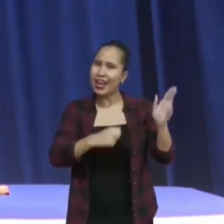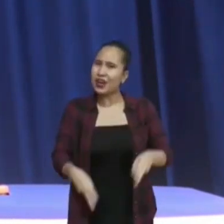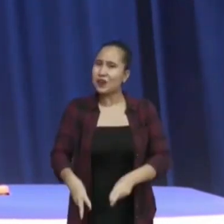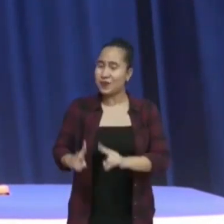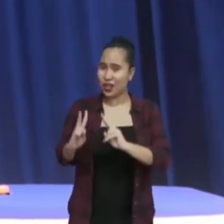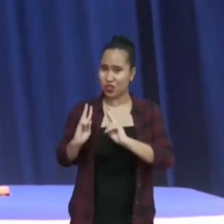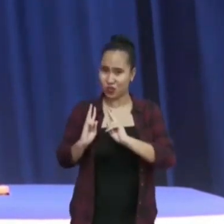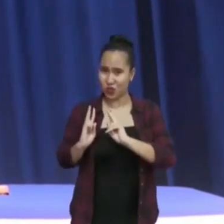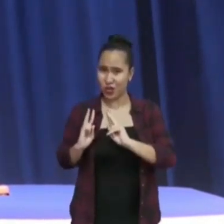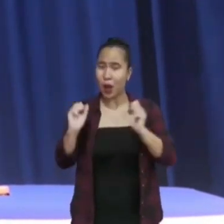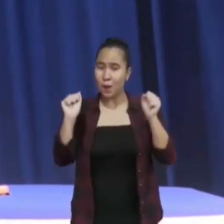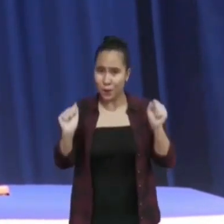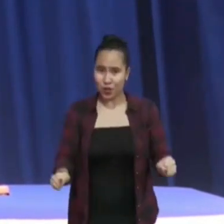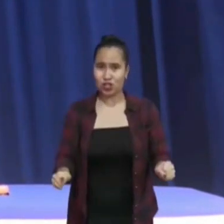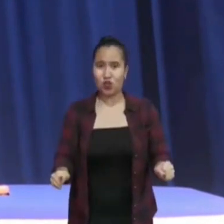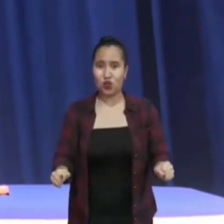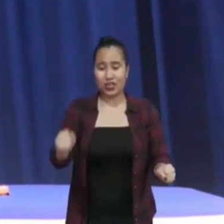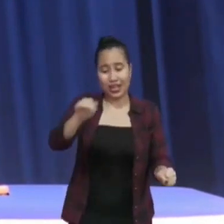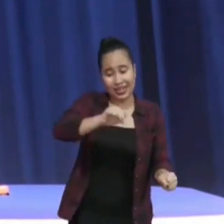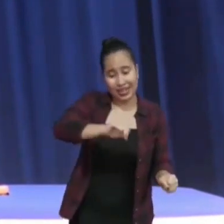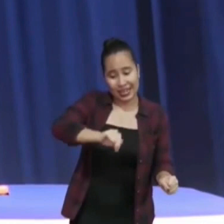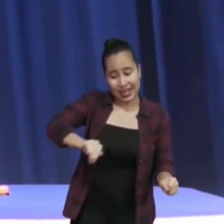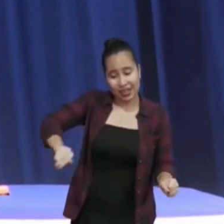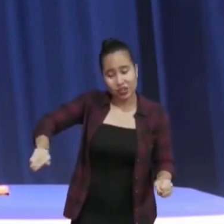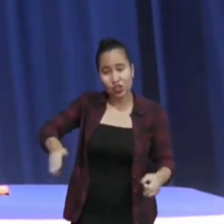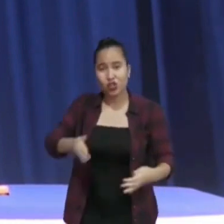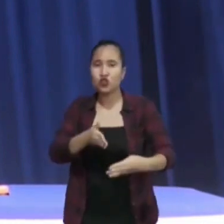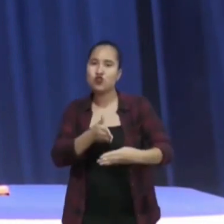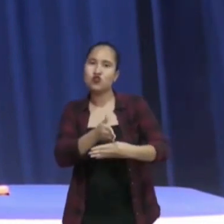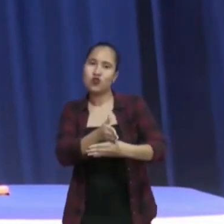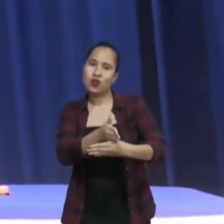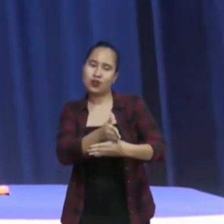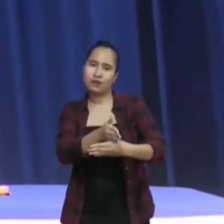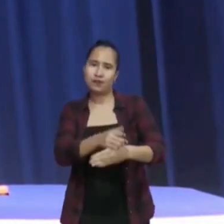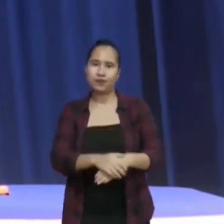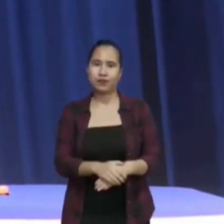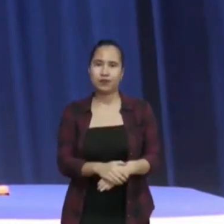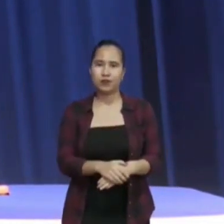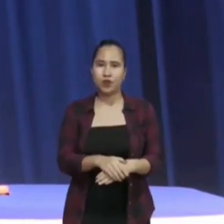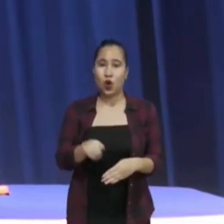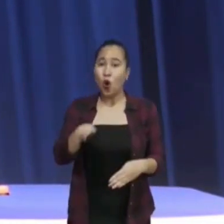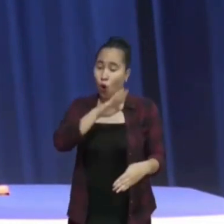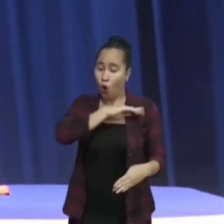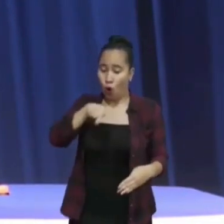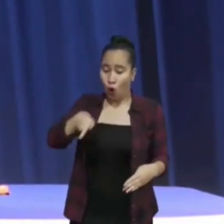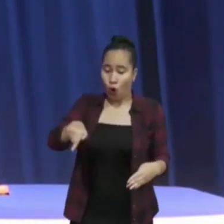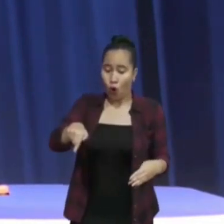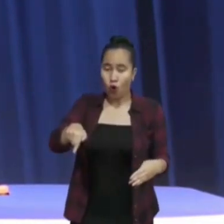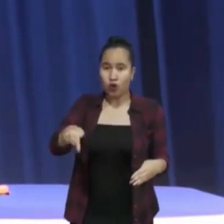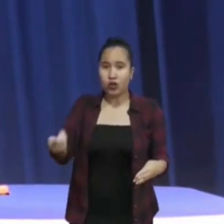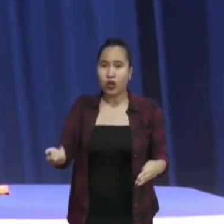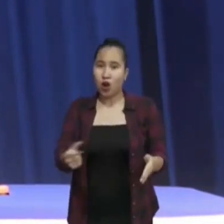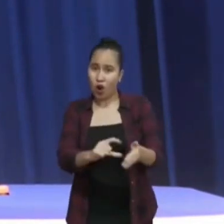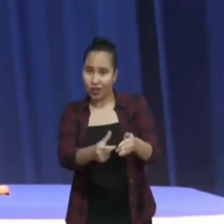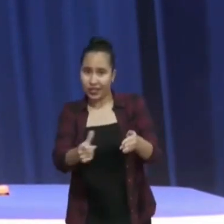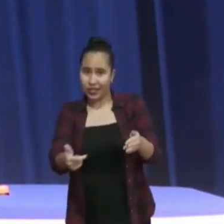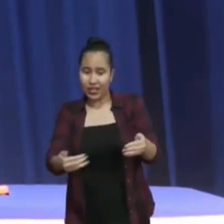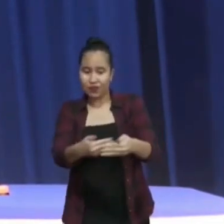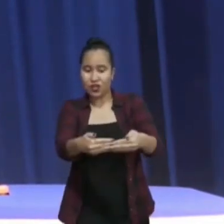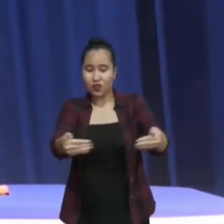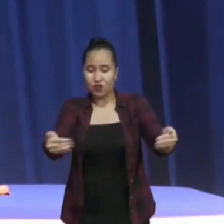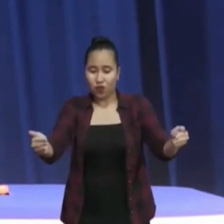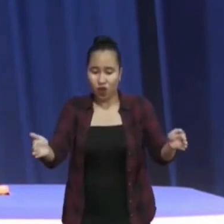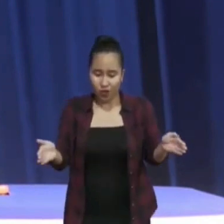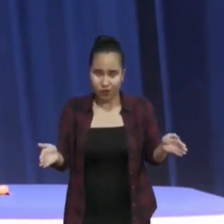besloten om de quarantaine te continueren. Ze is ook een onderdeel van de frontlinie, zoals wij